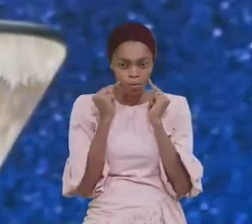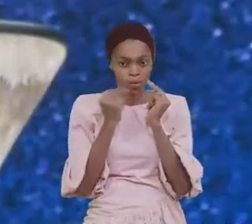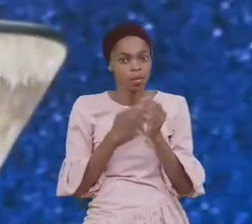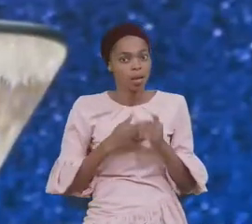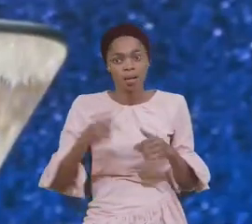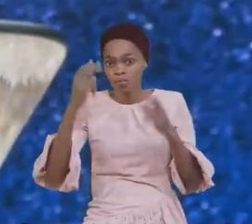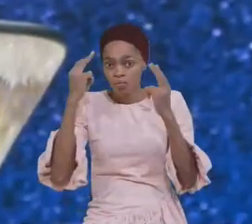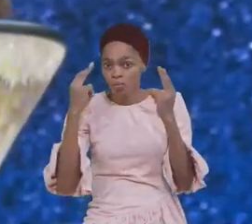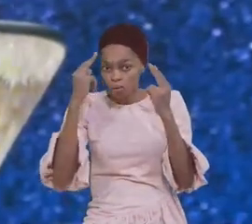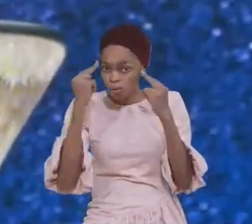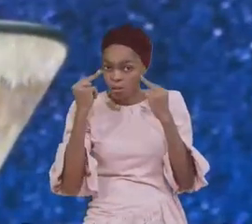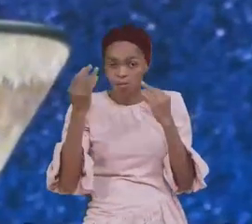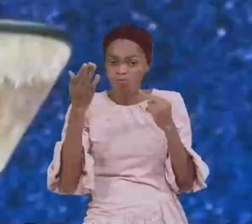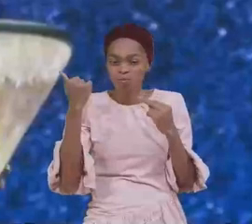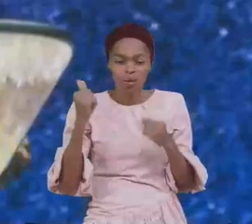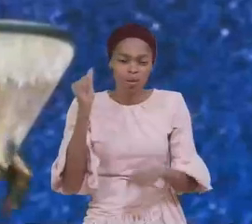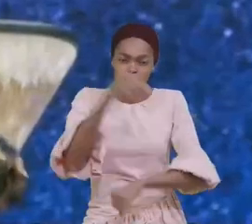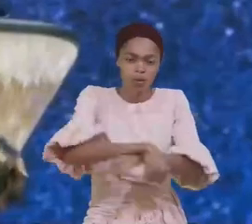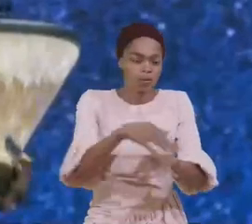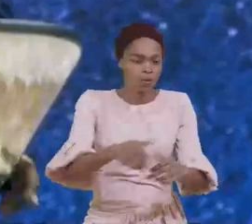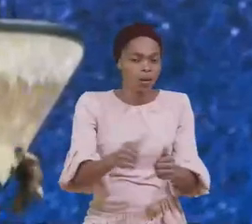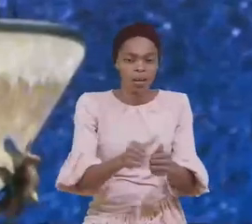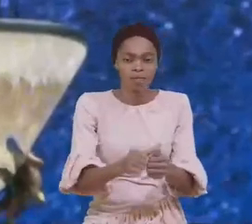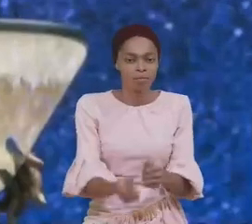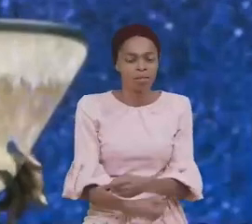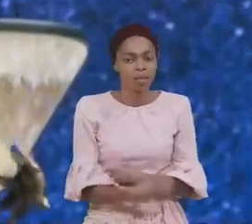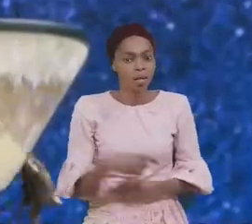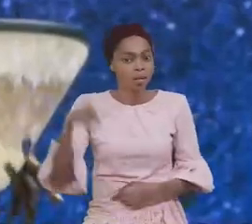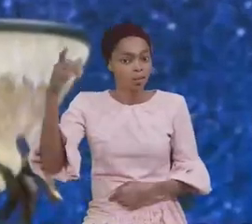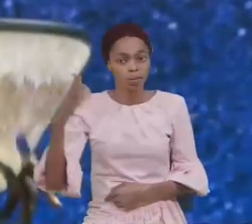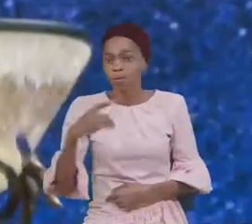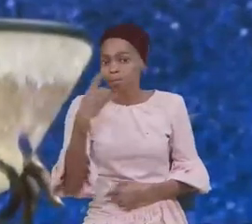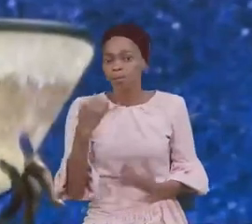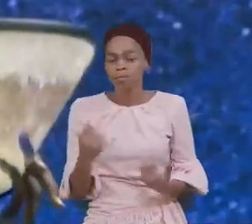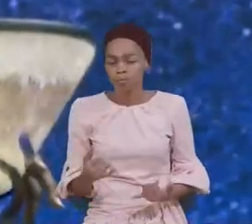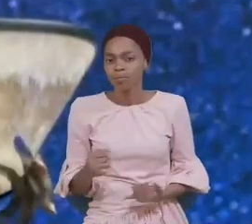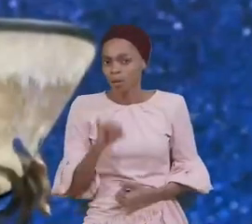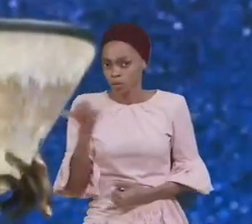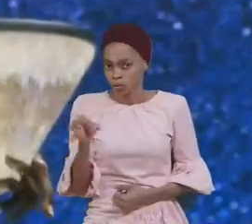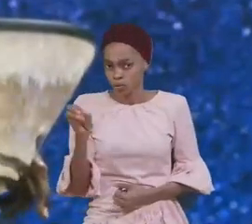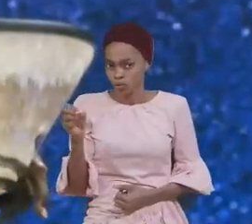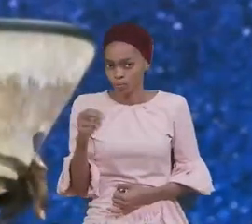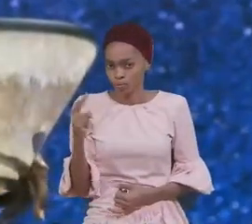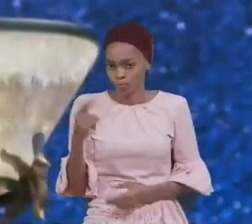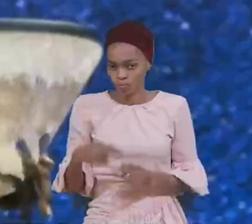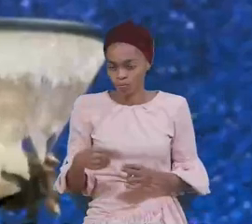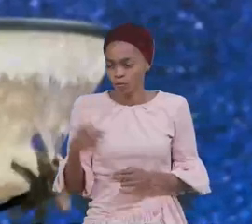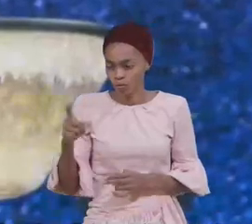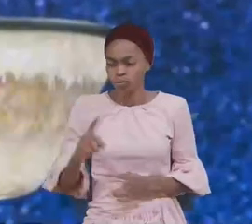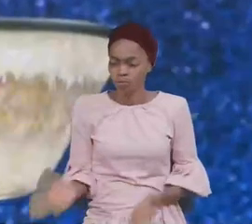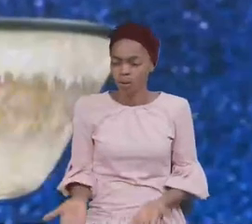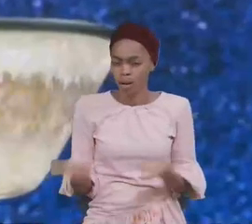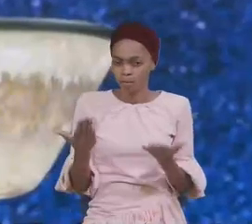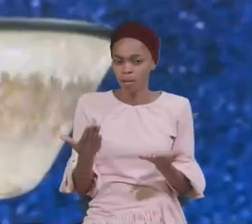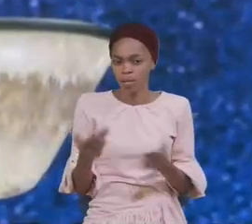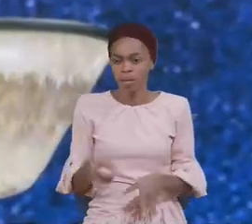un vainqueur conquérant chaque jour, à tout moment. Et Dieu dit, maintenant, Josué, toi, lève-toi, va faire l'œuvre